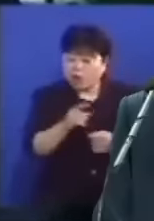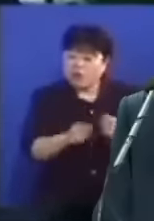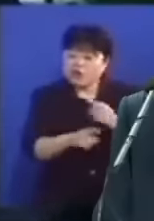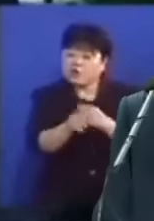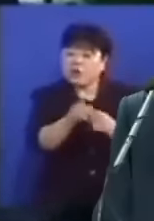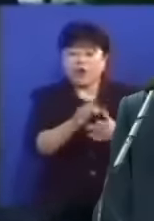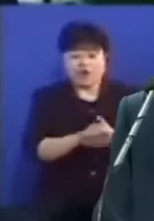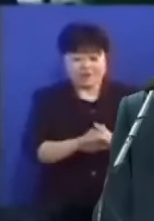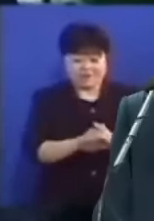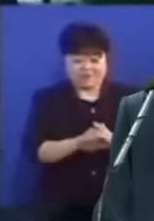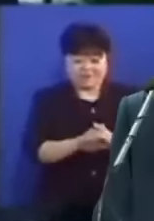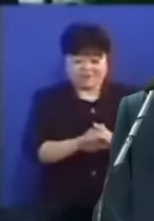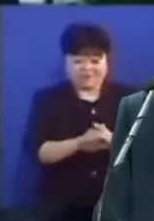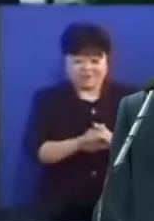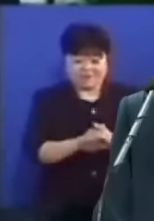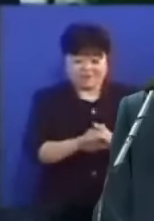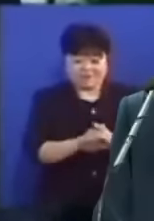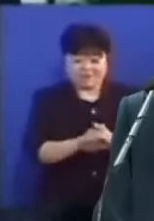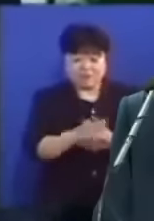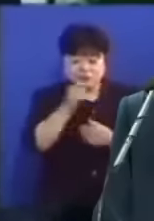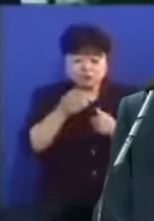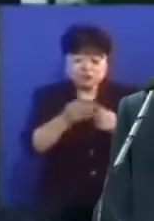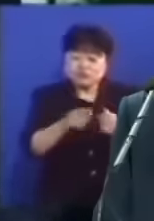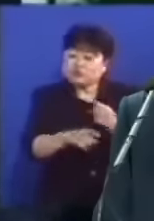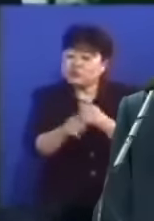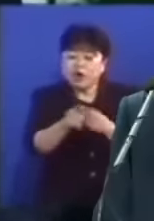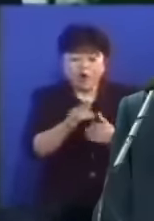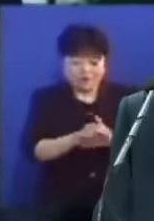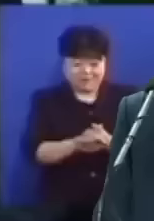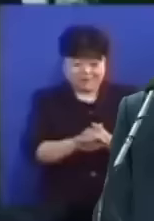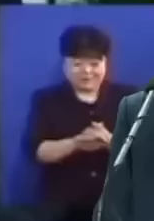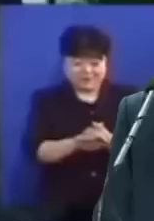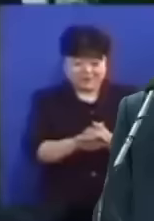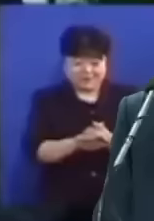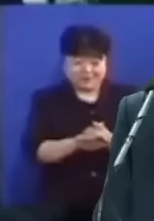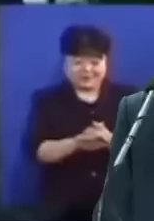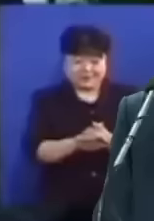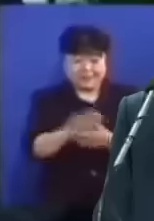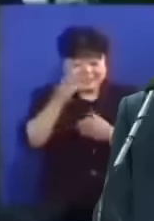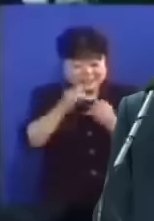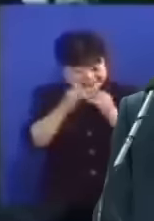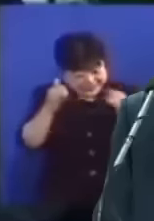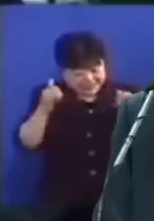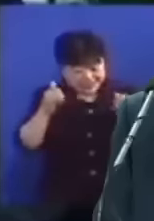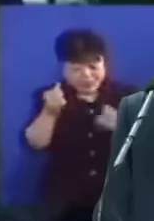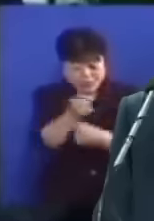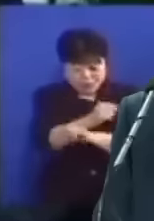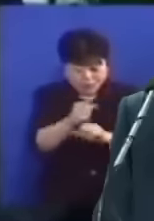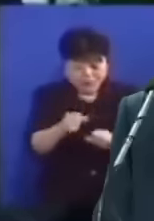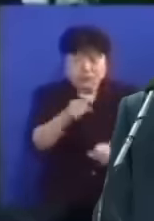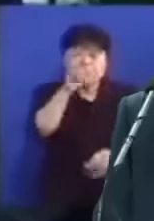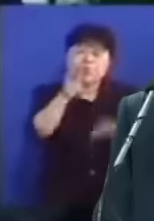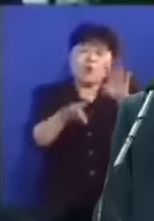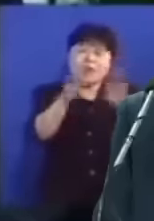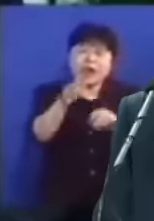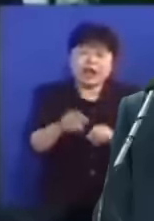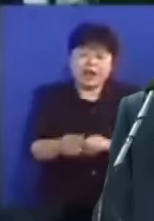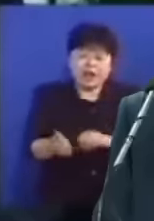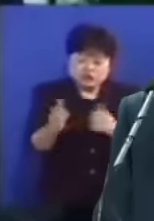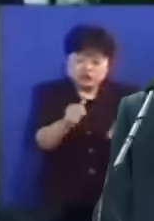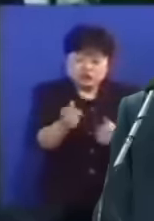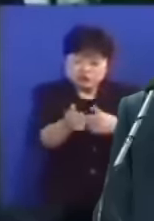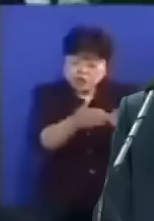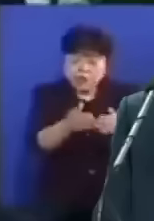왜 바위에 물을 쏟아내게 하는 것입니까? 이스라엘 백성이 광야에서 목이 말라 죽을 고생을